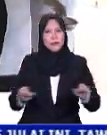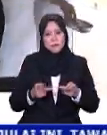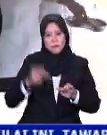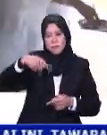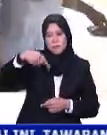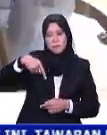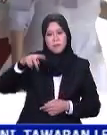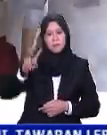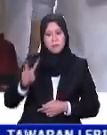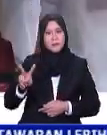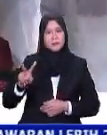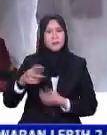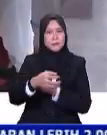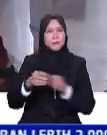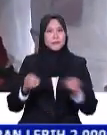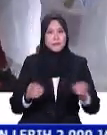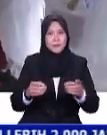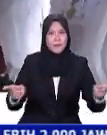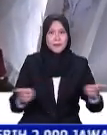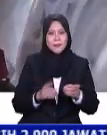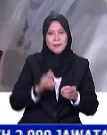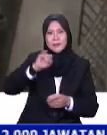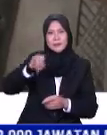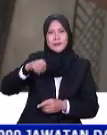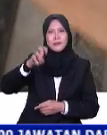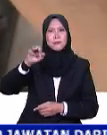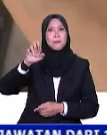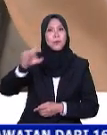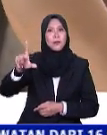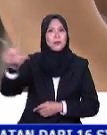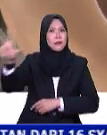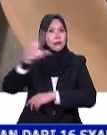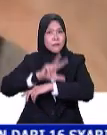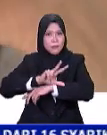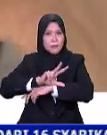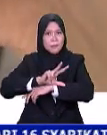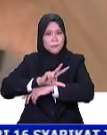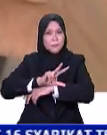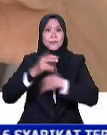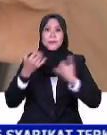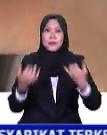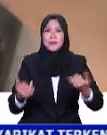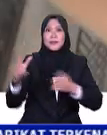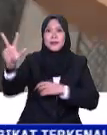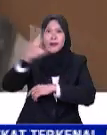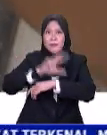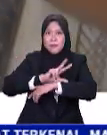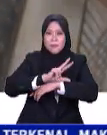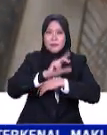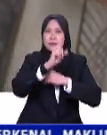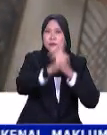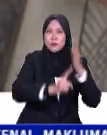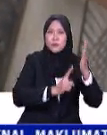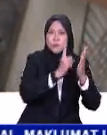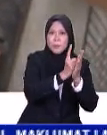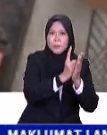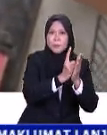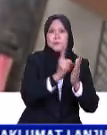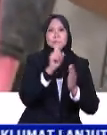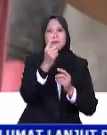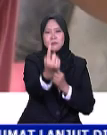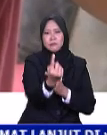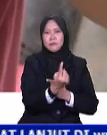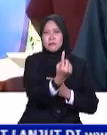PBB, Pejabat Daerah Jempol, yang mana kita dah buat 3 hari. Dalam 3 hari ini, dalam 1 jam 50